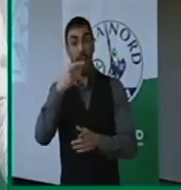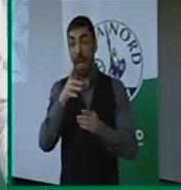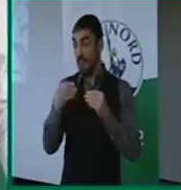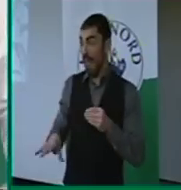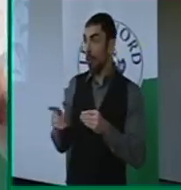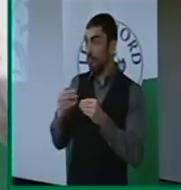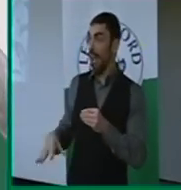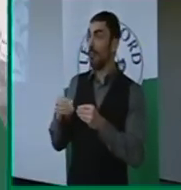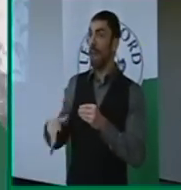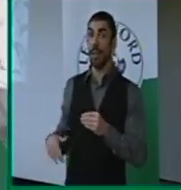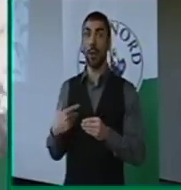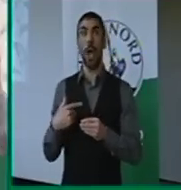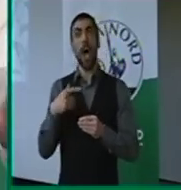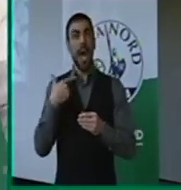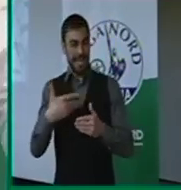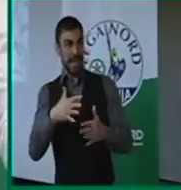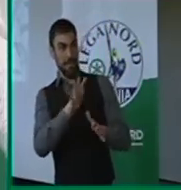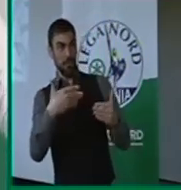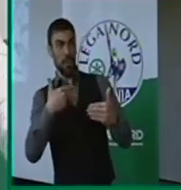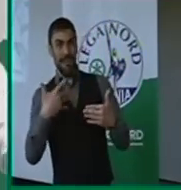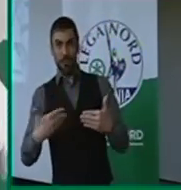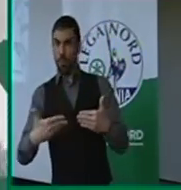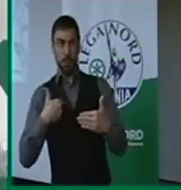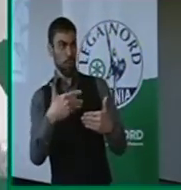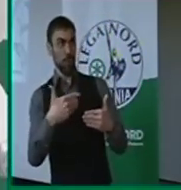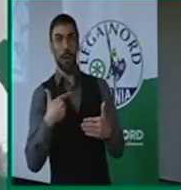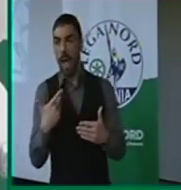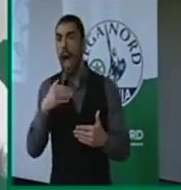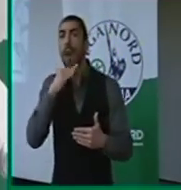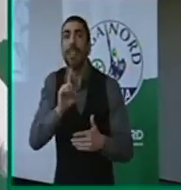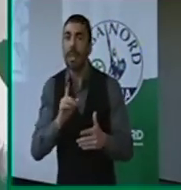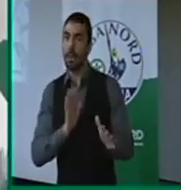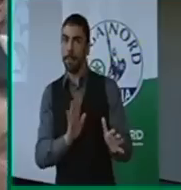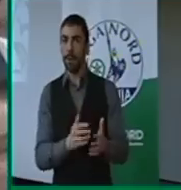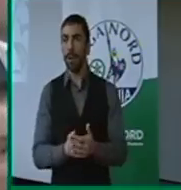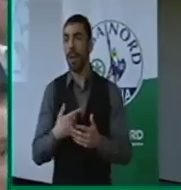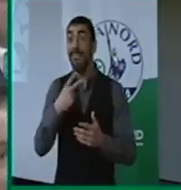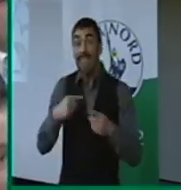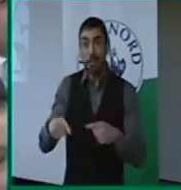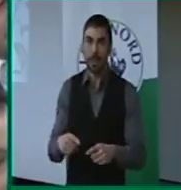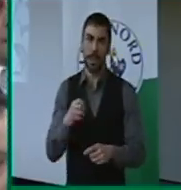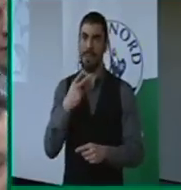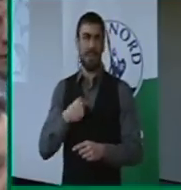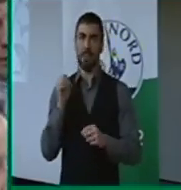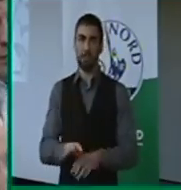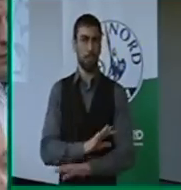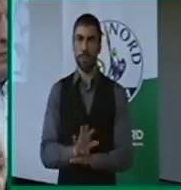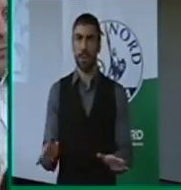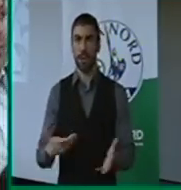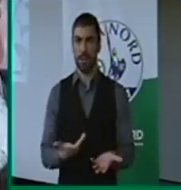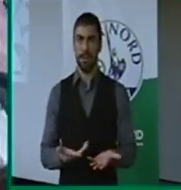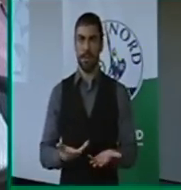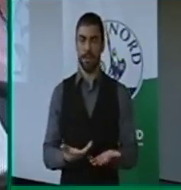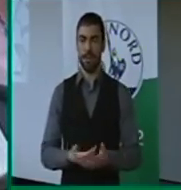quello che devi fare No no Angela faccio veloce faccio veloce scusa Non ho ancora fatto in tempo pensate che vita che brutta vita sto